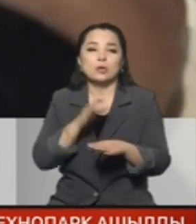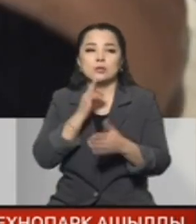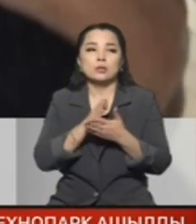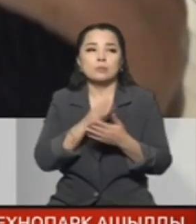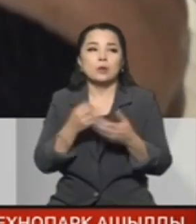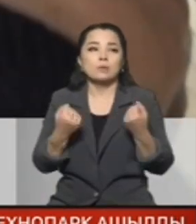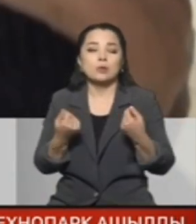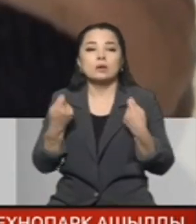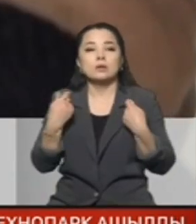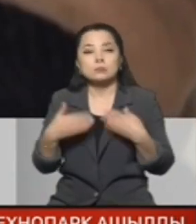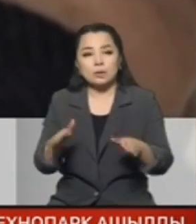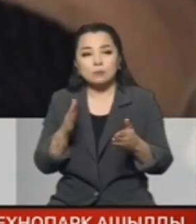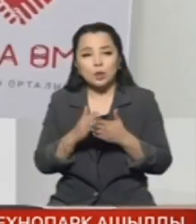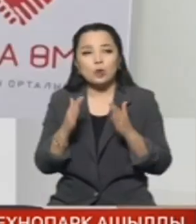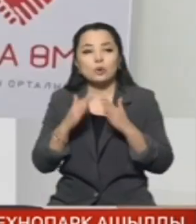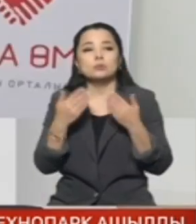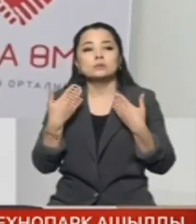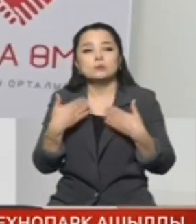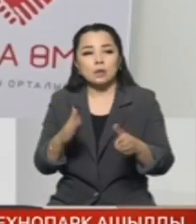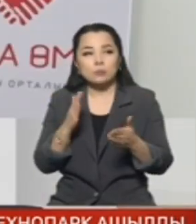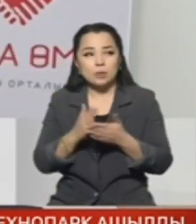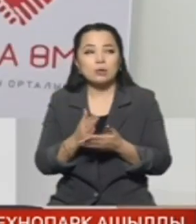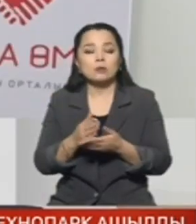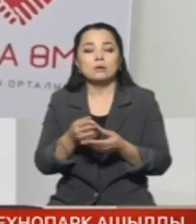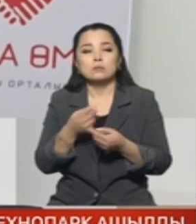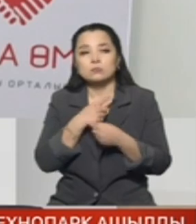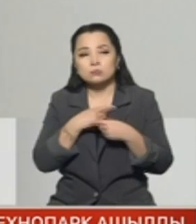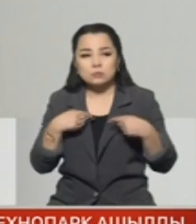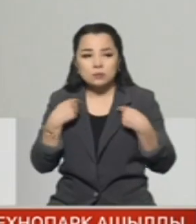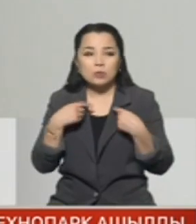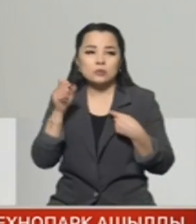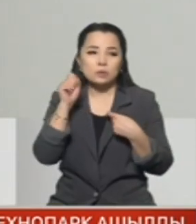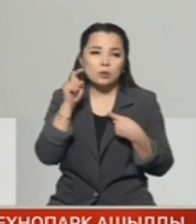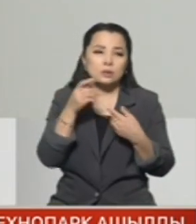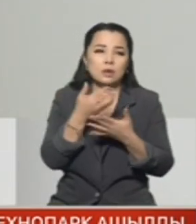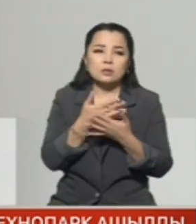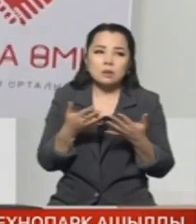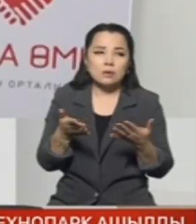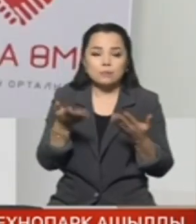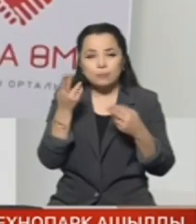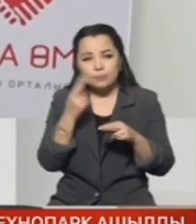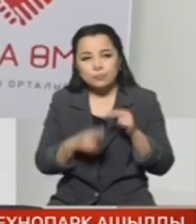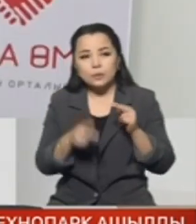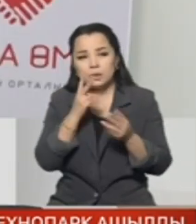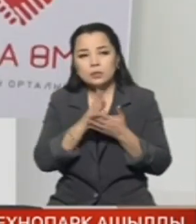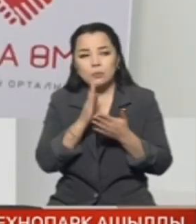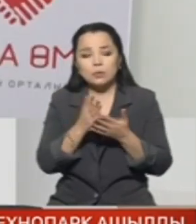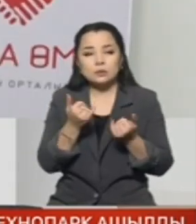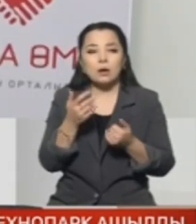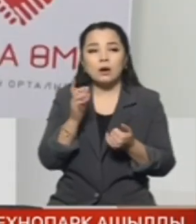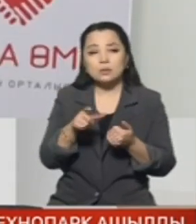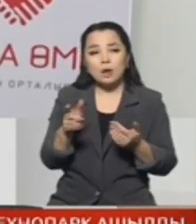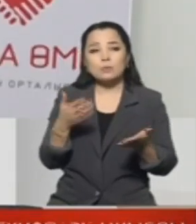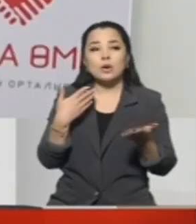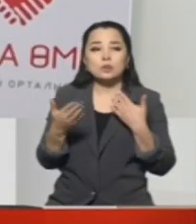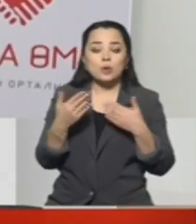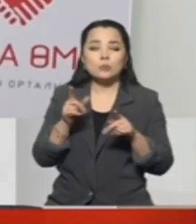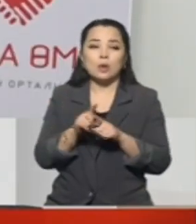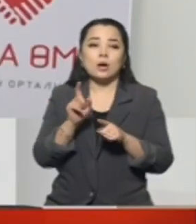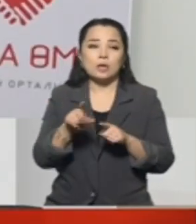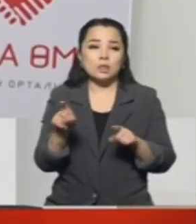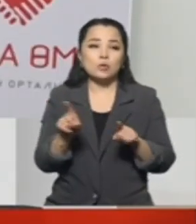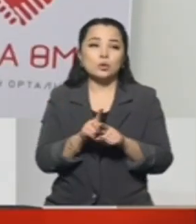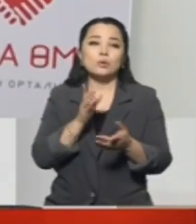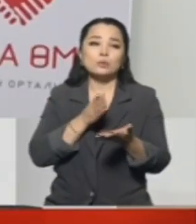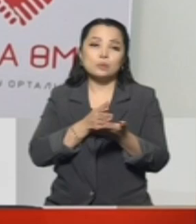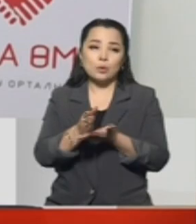Машинасын сатқандар бар, үйлерін сатқандар бар, ата-аналарын ақша отырғызғандар бар. Бұл ауру ғой. Сол себепті енді адамдармен сөйлесу барысында, адамдарға